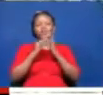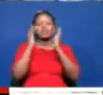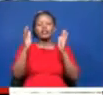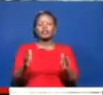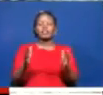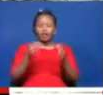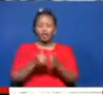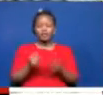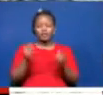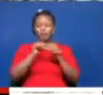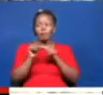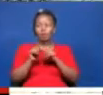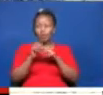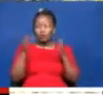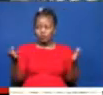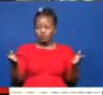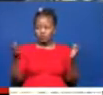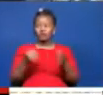Alafu